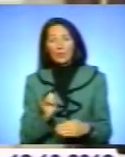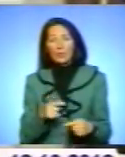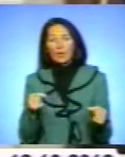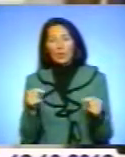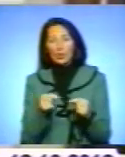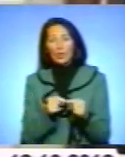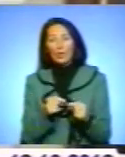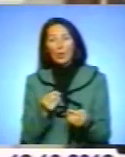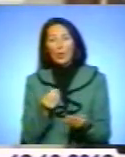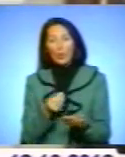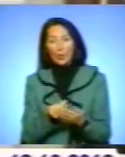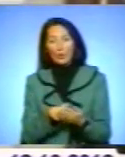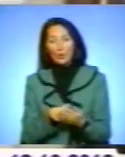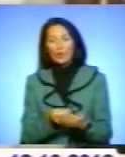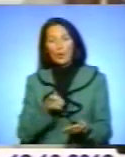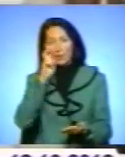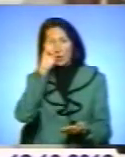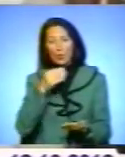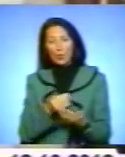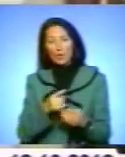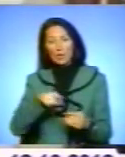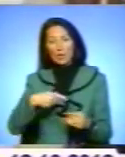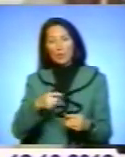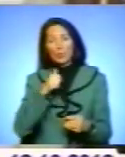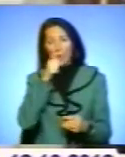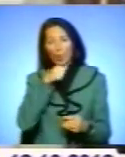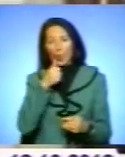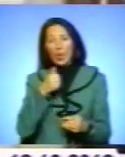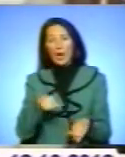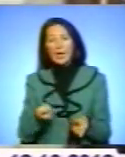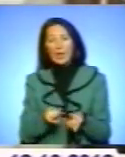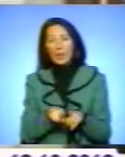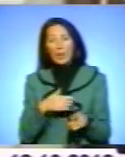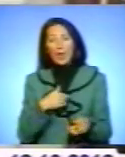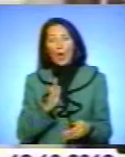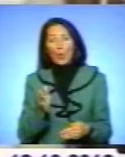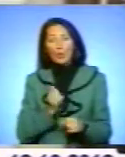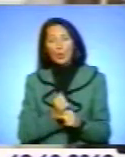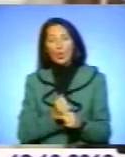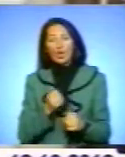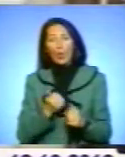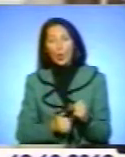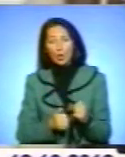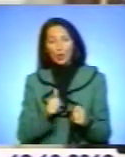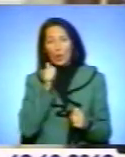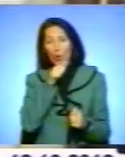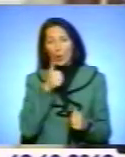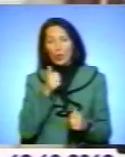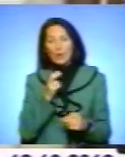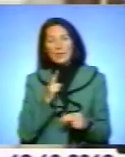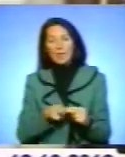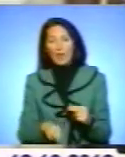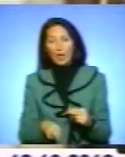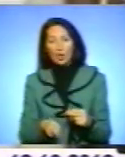відповідно профінансована в бюджеті наступного року. І так ми будемо робити кожного року.